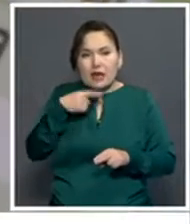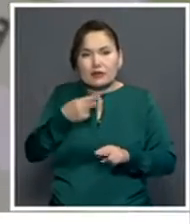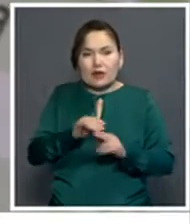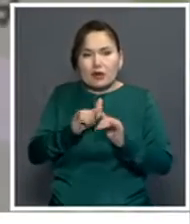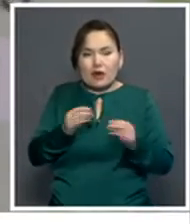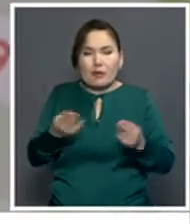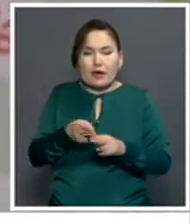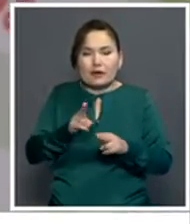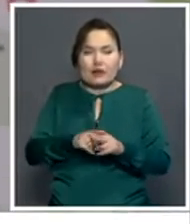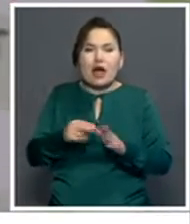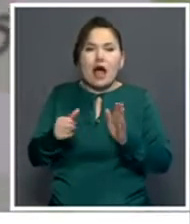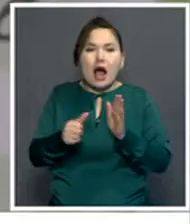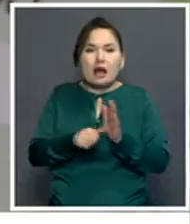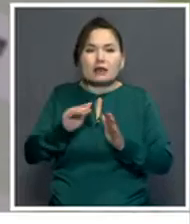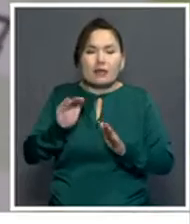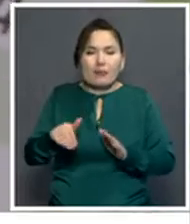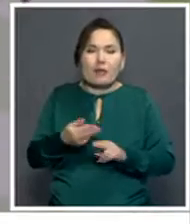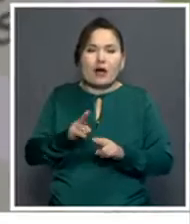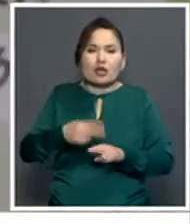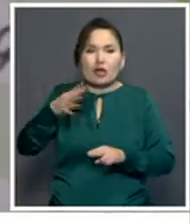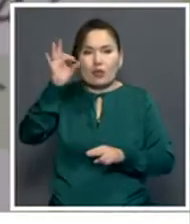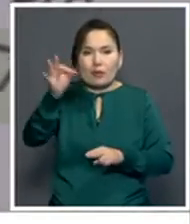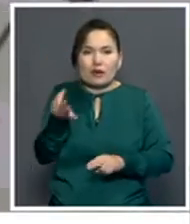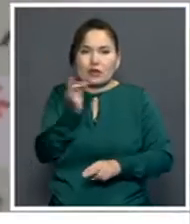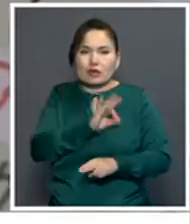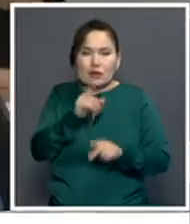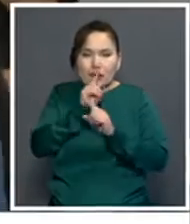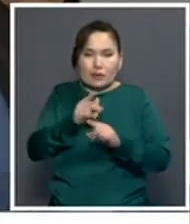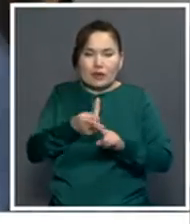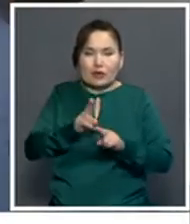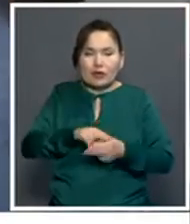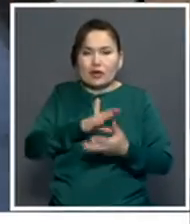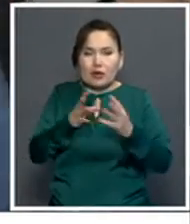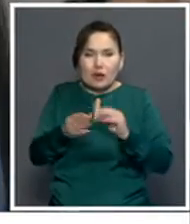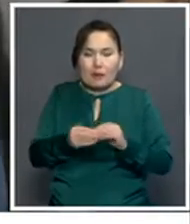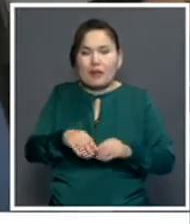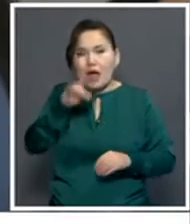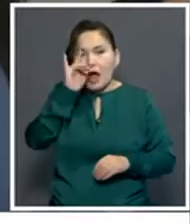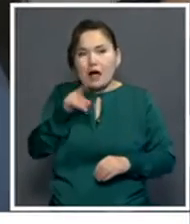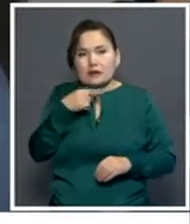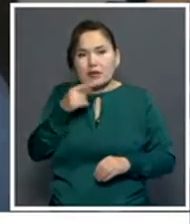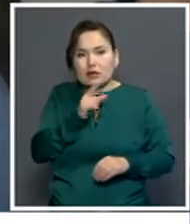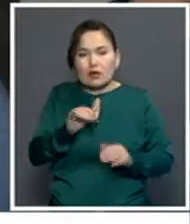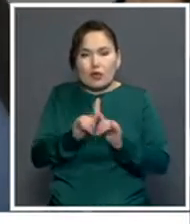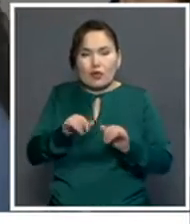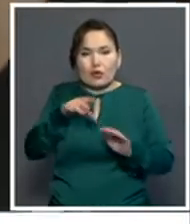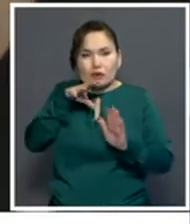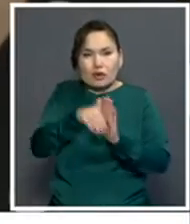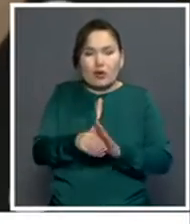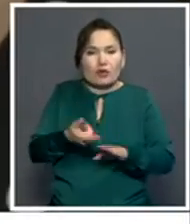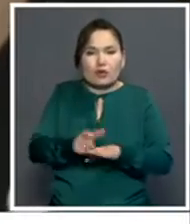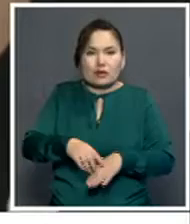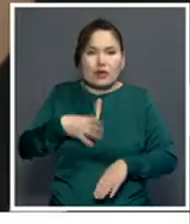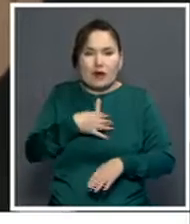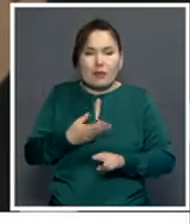астам тілдің тең жартысы мүлдем қолданылмайтын болады. Онымен бірге сол ұлттар да басқаларға сіңіп кетпек. Бұл қорқынышты